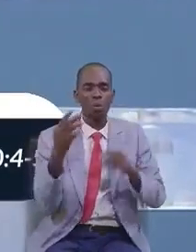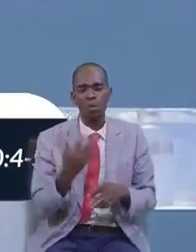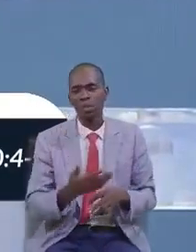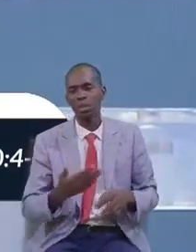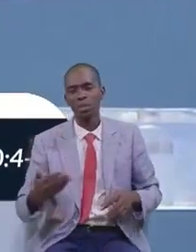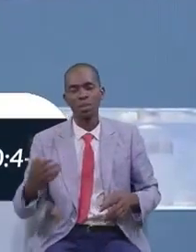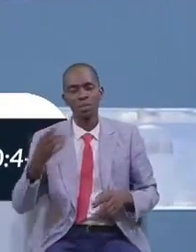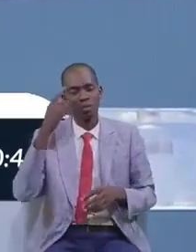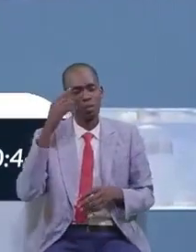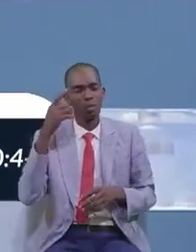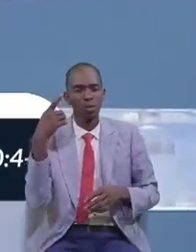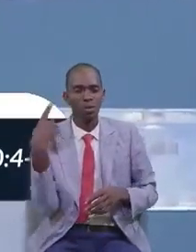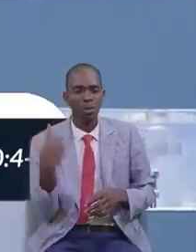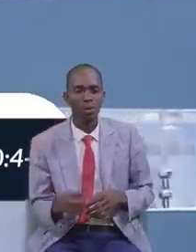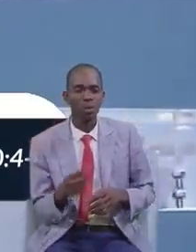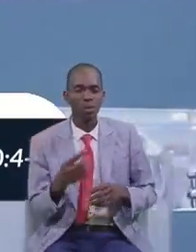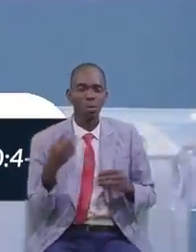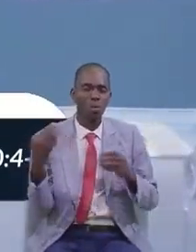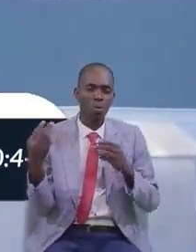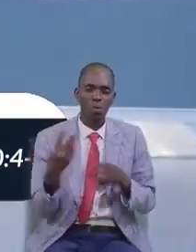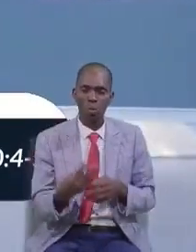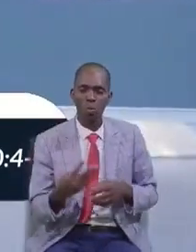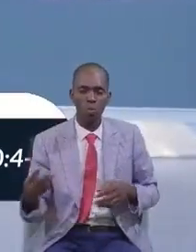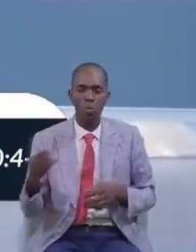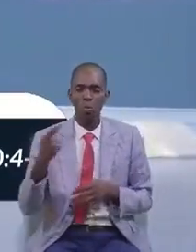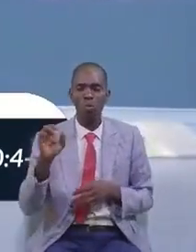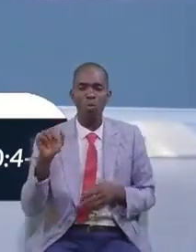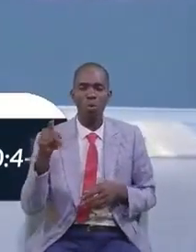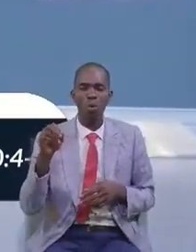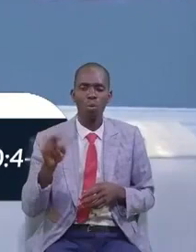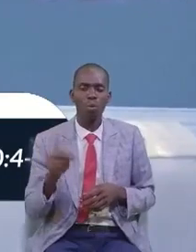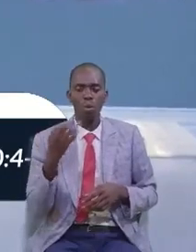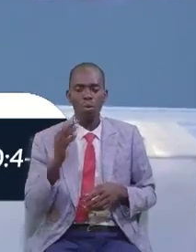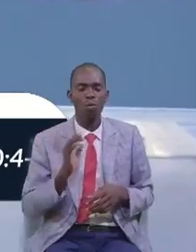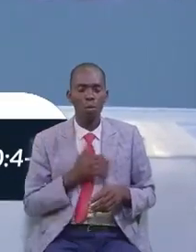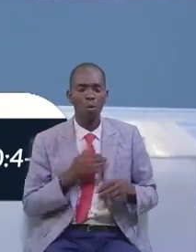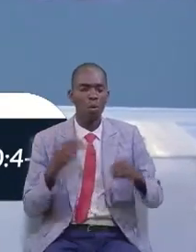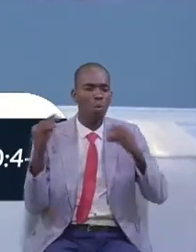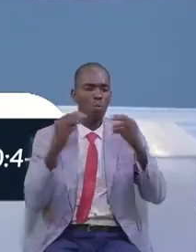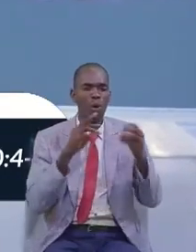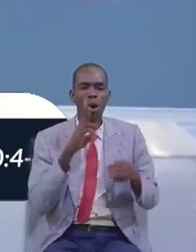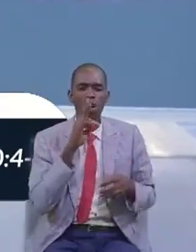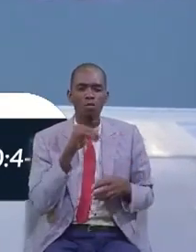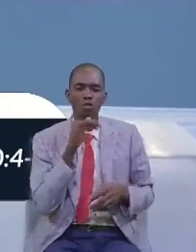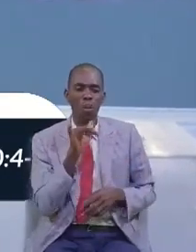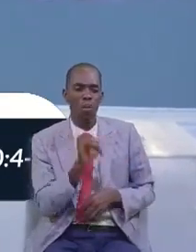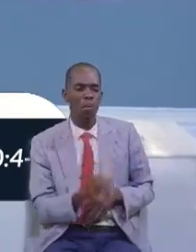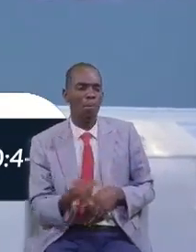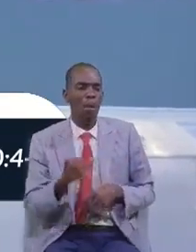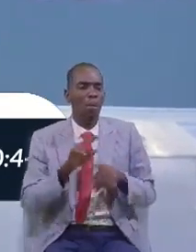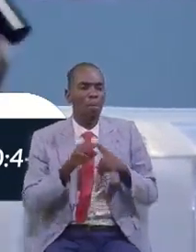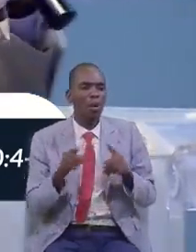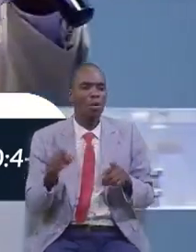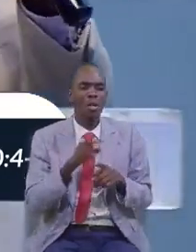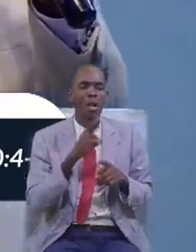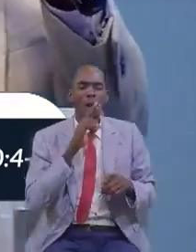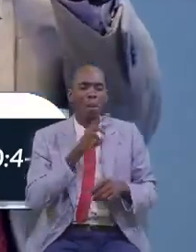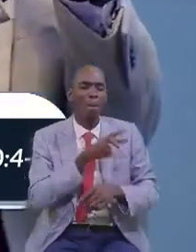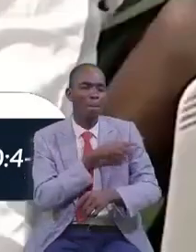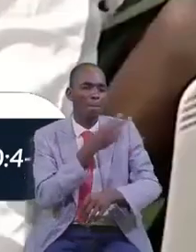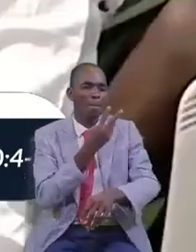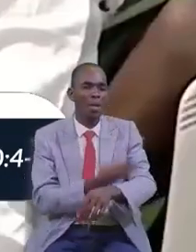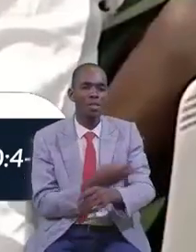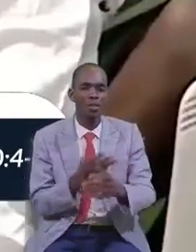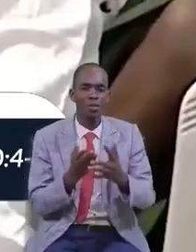of our warfare are not carnal. మన యొక్క యుద్ధాయుధాలు శరీర సంబంధమైనవి కావు. Mighty. అవి బలమైనవి దేవుని ద్వారా.